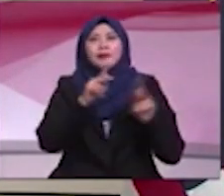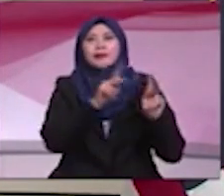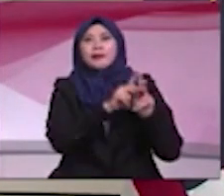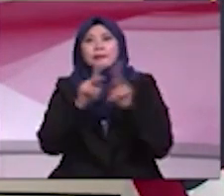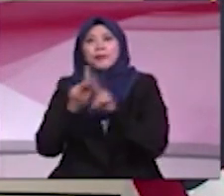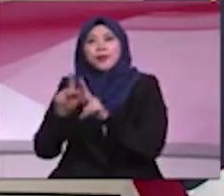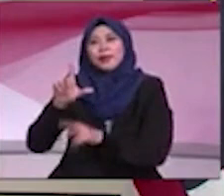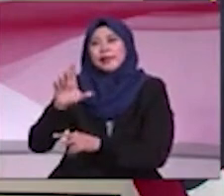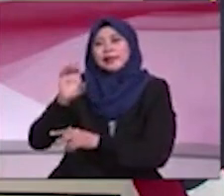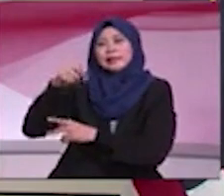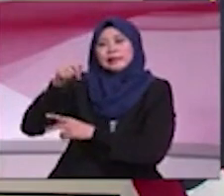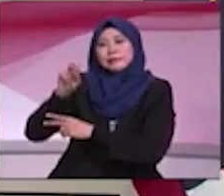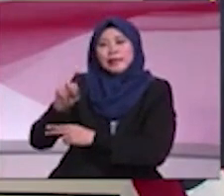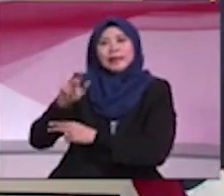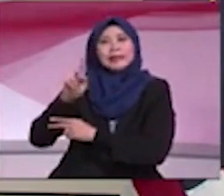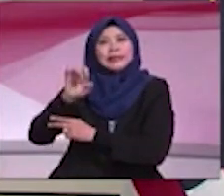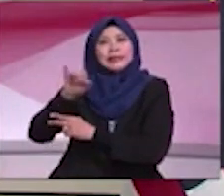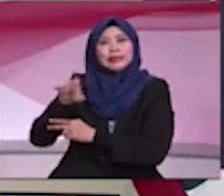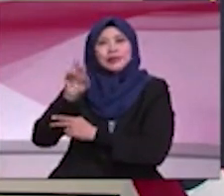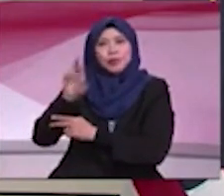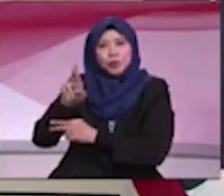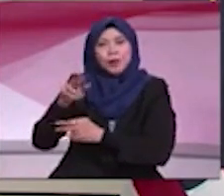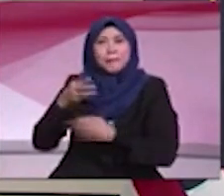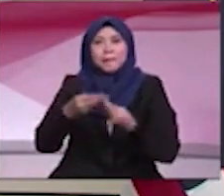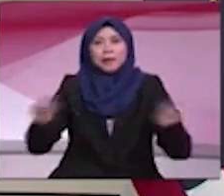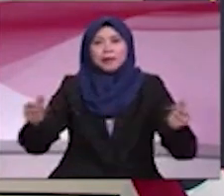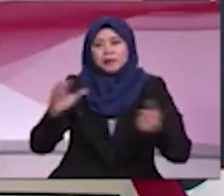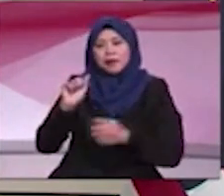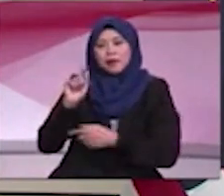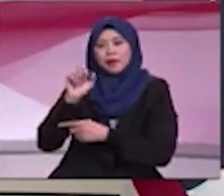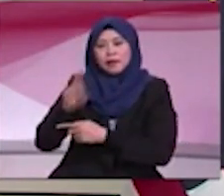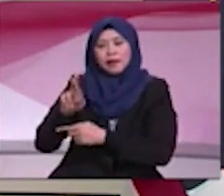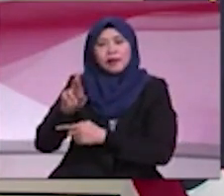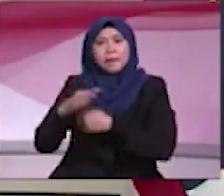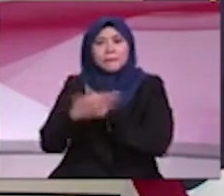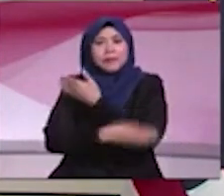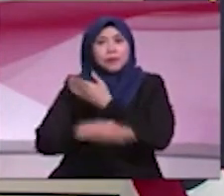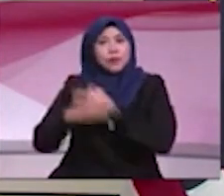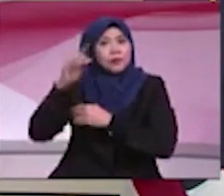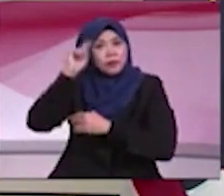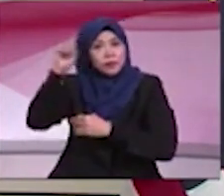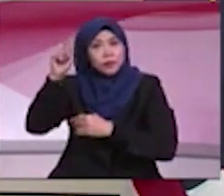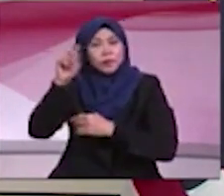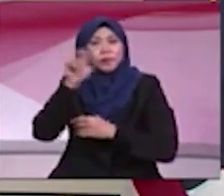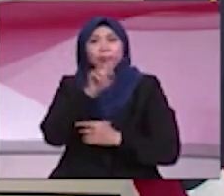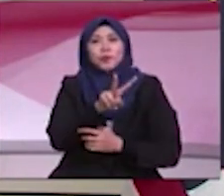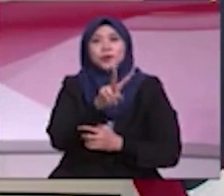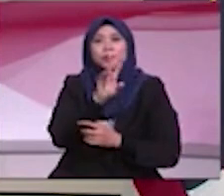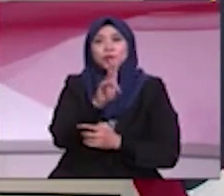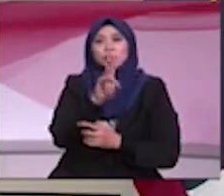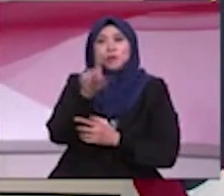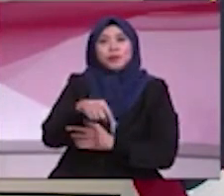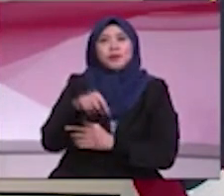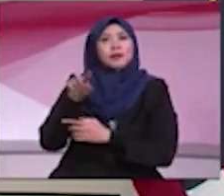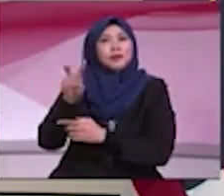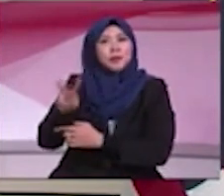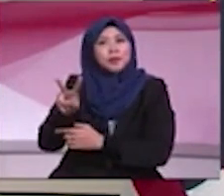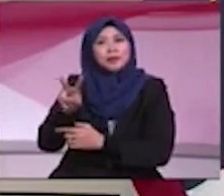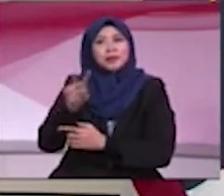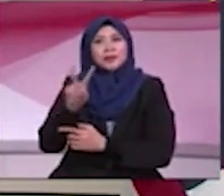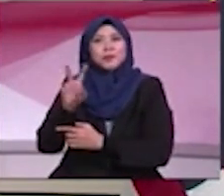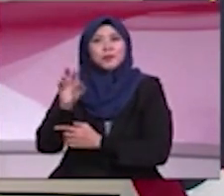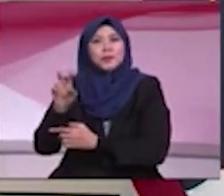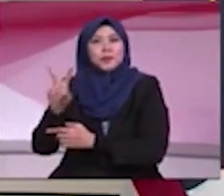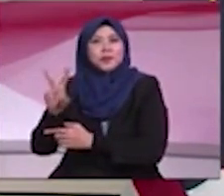Lepan kejo pasea kabesut Terengganu pada 27 Feb